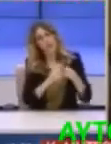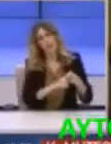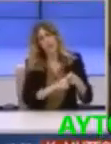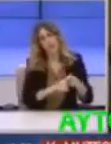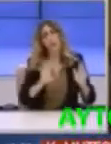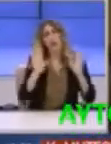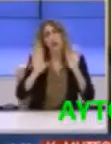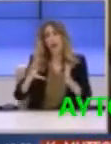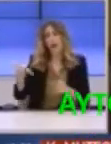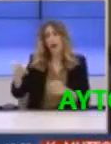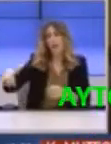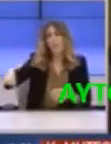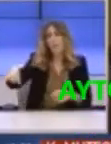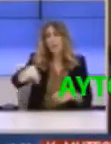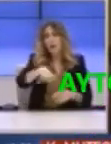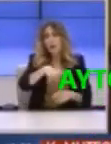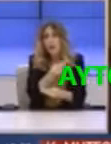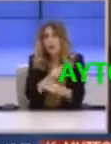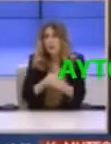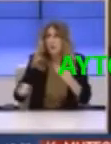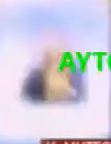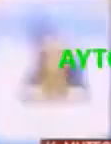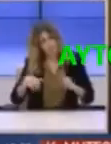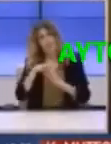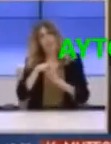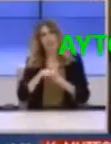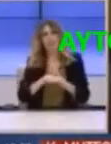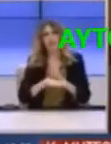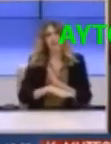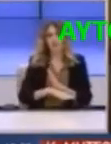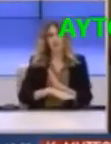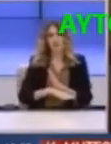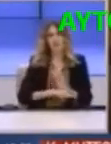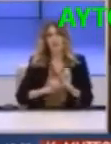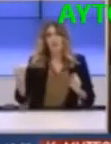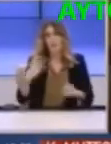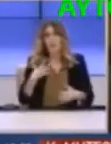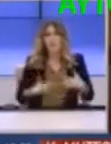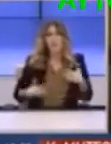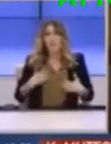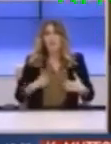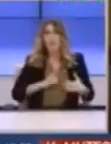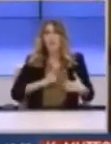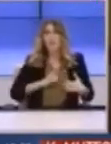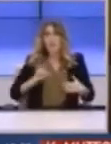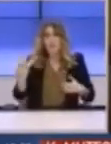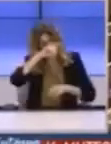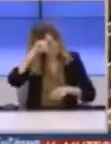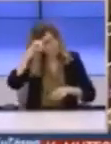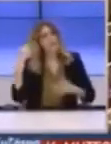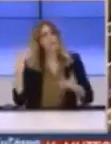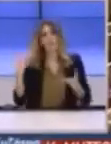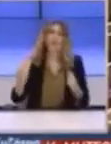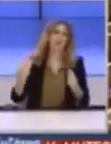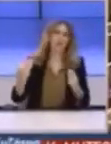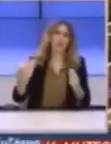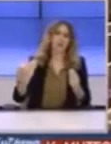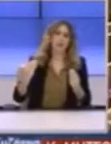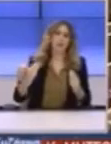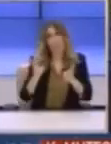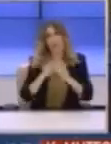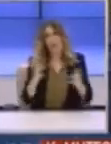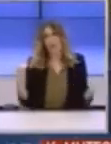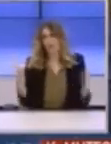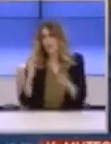αλλάξαμε. Και λέμε, εντάξει, λέμε ούτε και εμείς θέλουμε. Και μετά είπαν αυτοί πάλι ότι ξέρετε, εμείς θέλουμε να γίνει. Εμείς όμως μετά δεν δεχτήκαμε μετά από όλα αυτά και